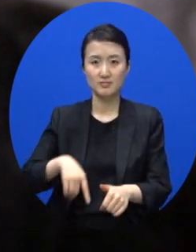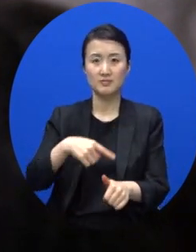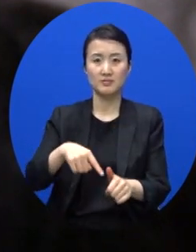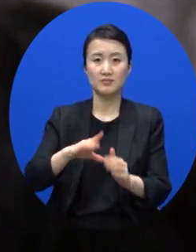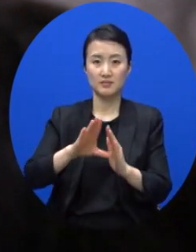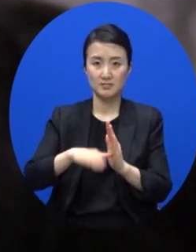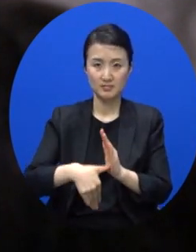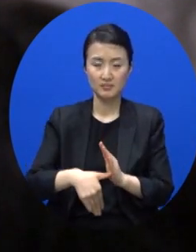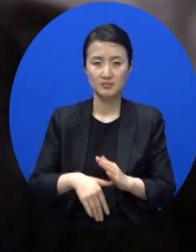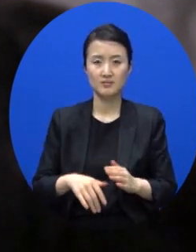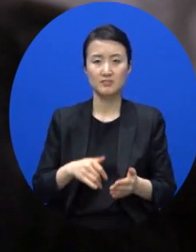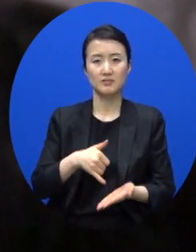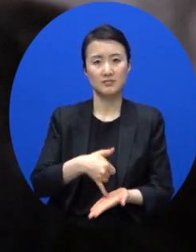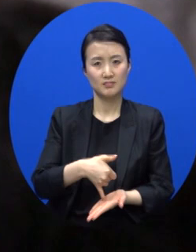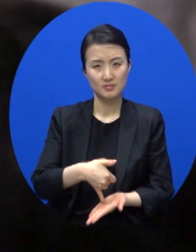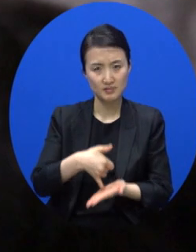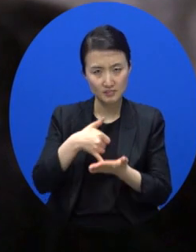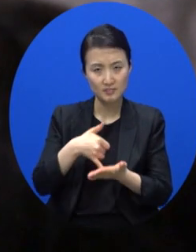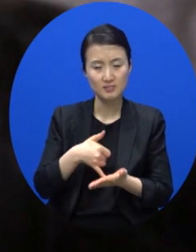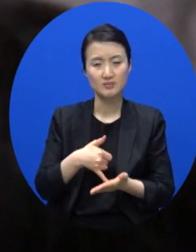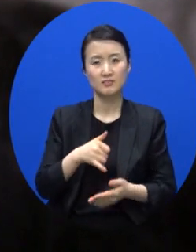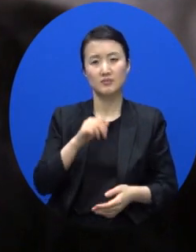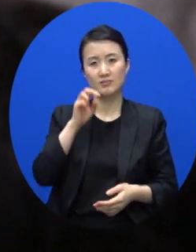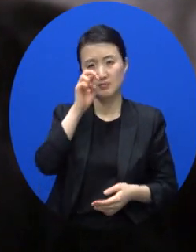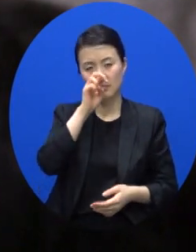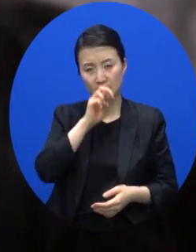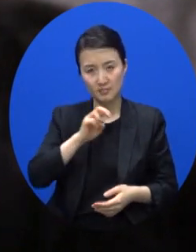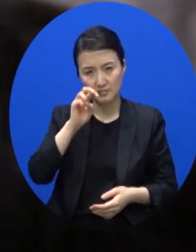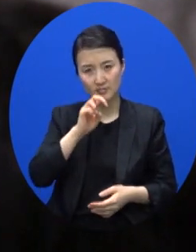또 음악과 그런 걸 같이